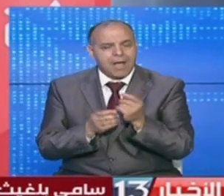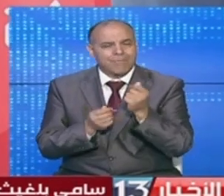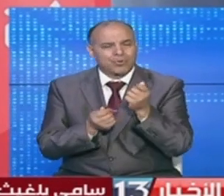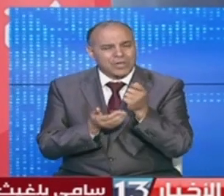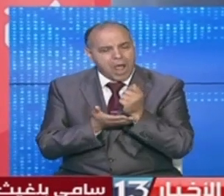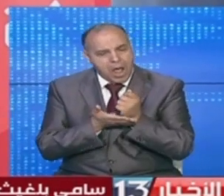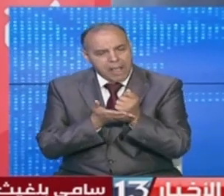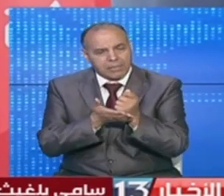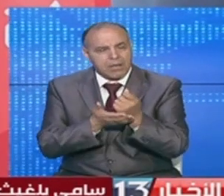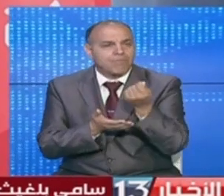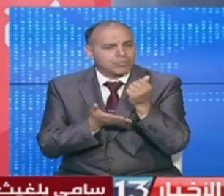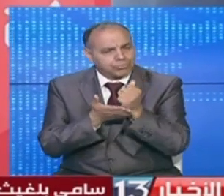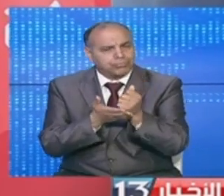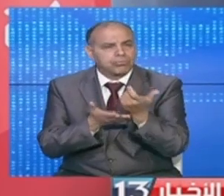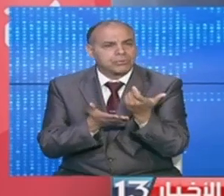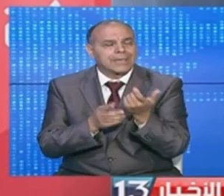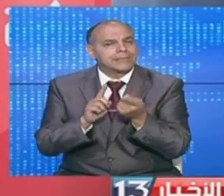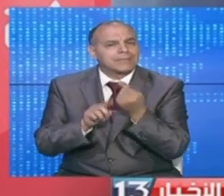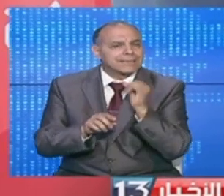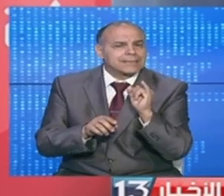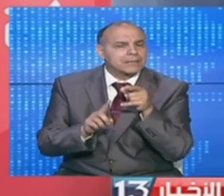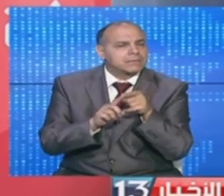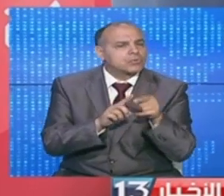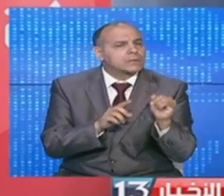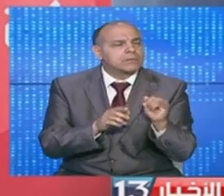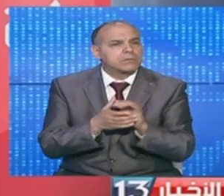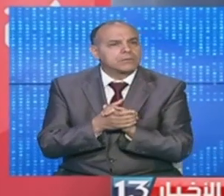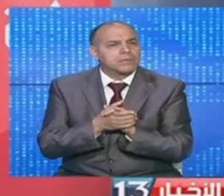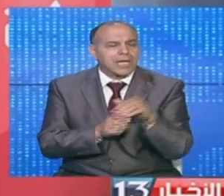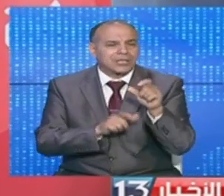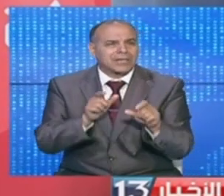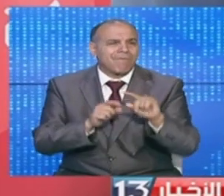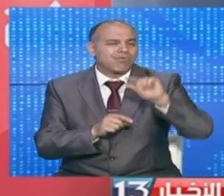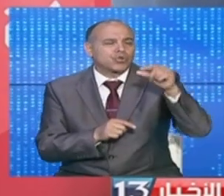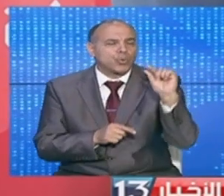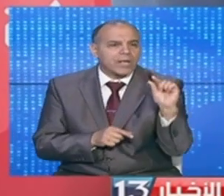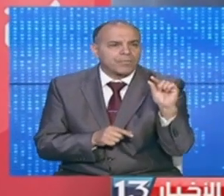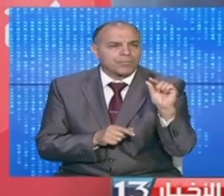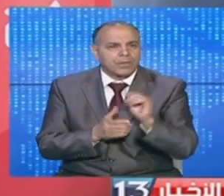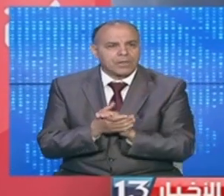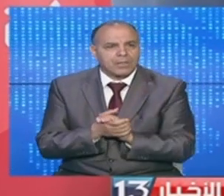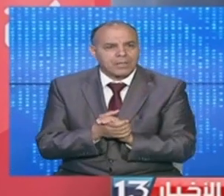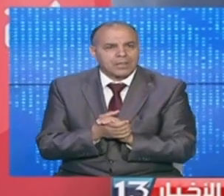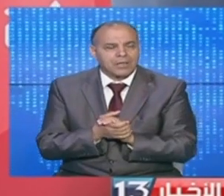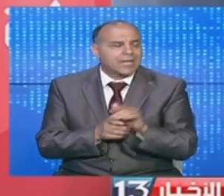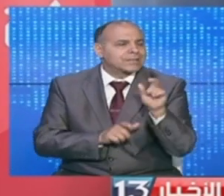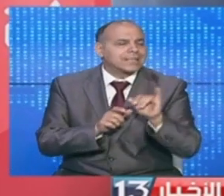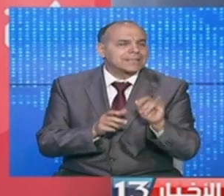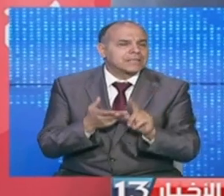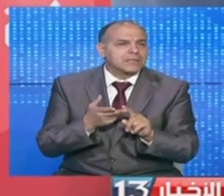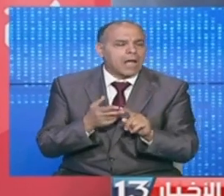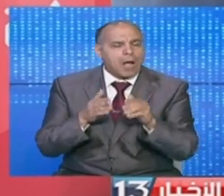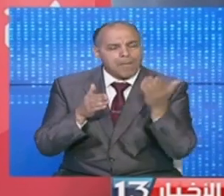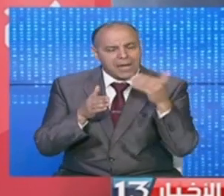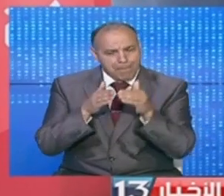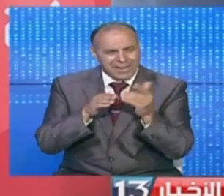المساعدات المالية الخاصة بالفئات محدودة الدخل اللي هما قدموا